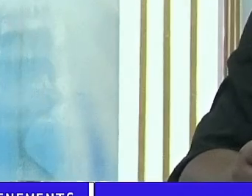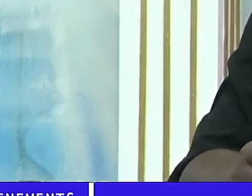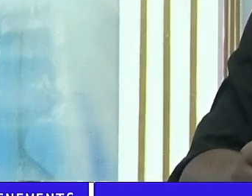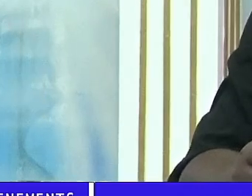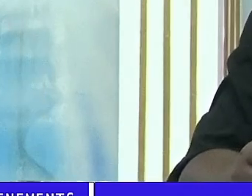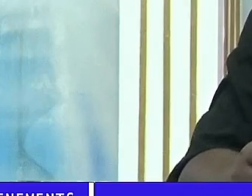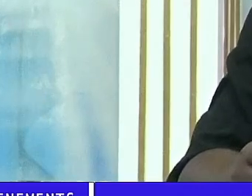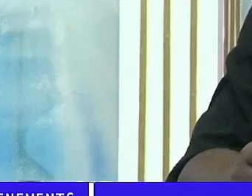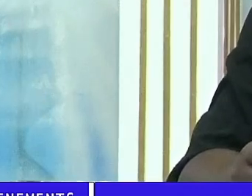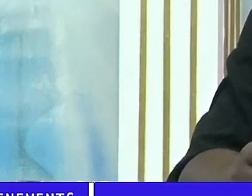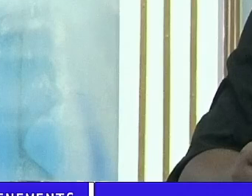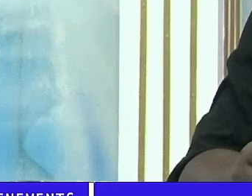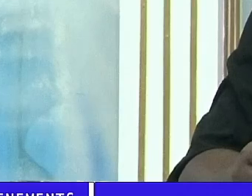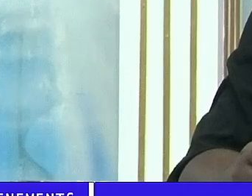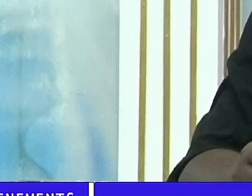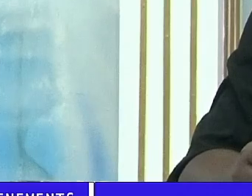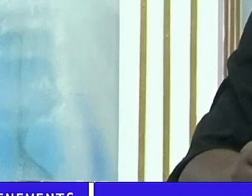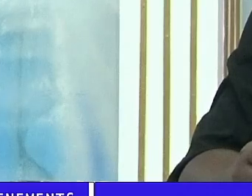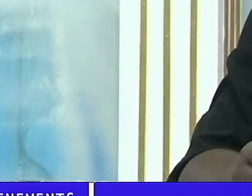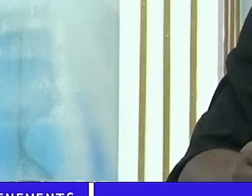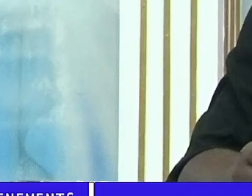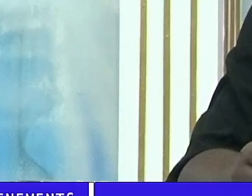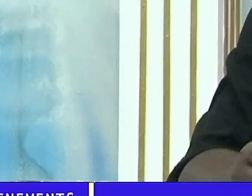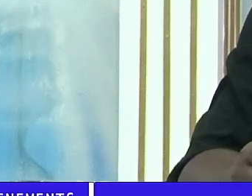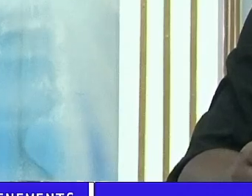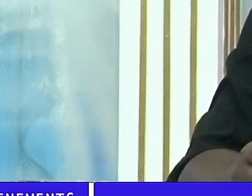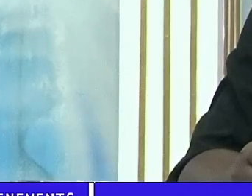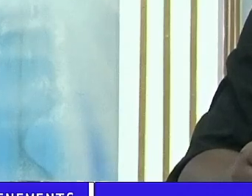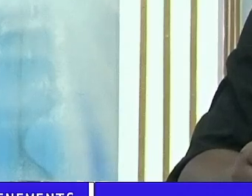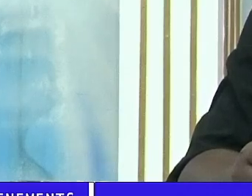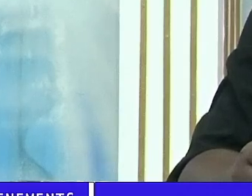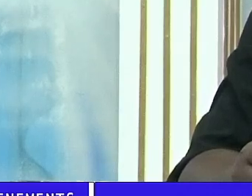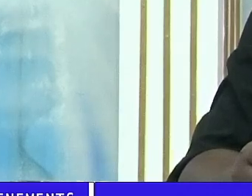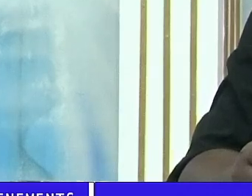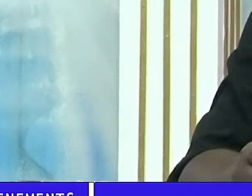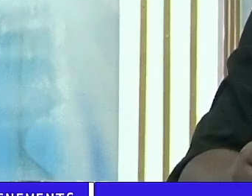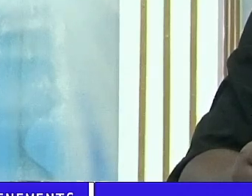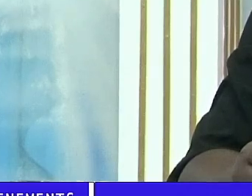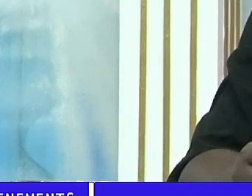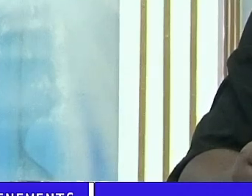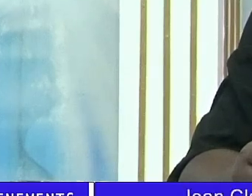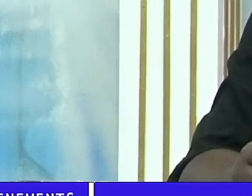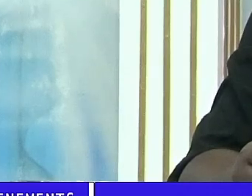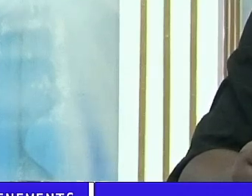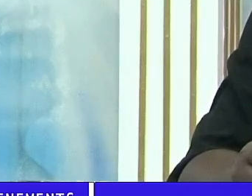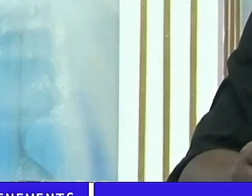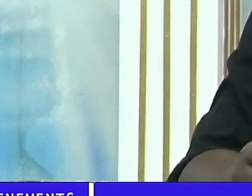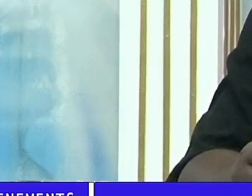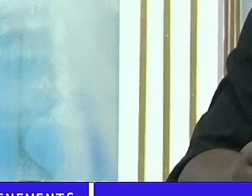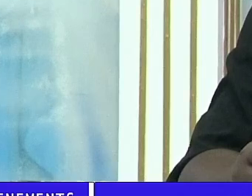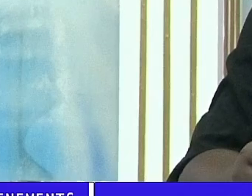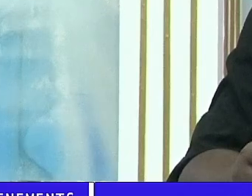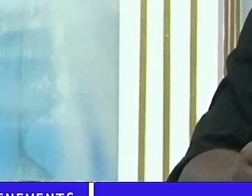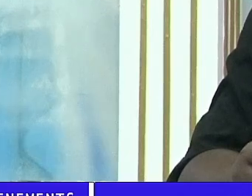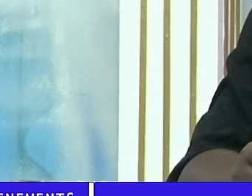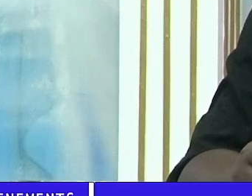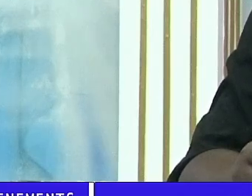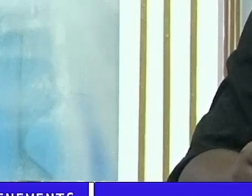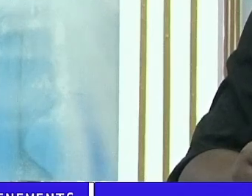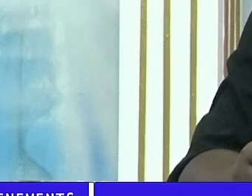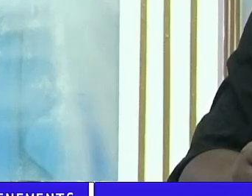Riley Saint-Louis, Rachel Dubreuil, Hervé Dominique, Michel Olivier et Aurélie Midi,